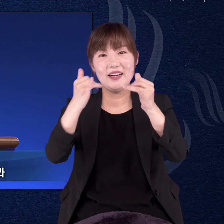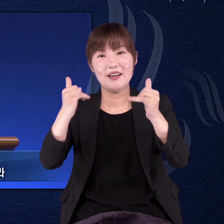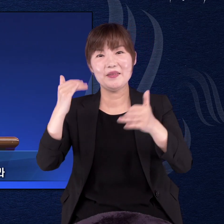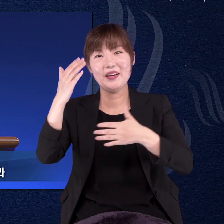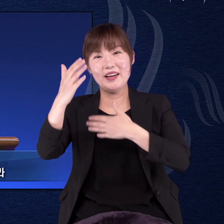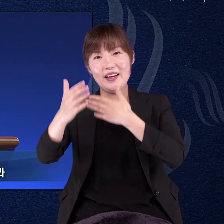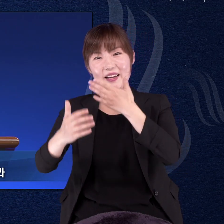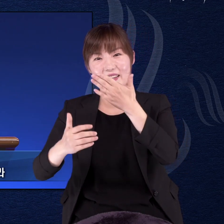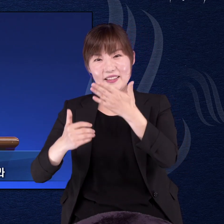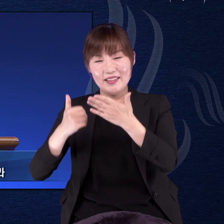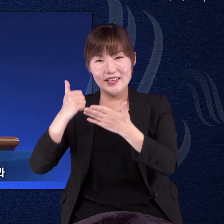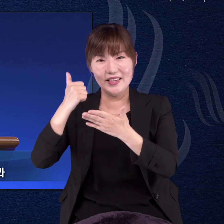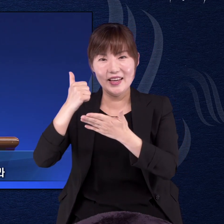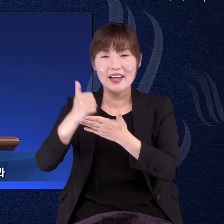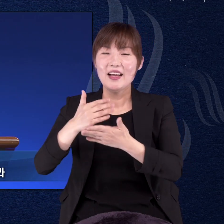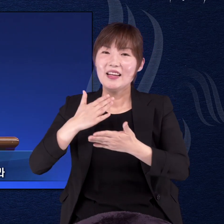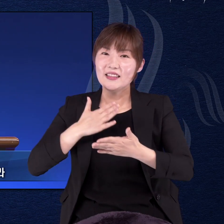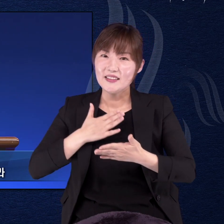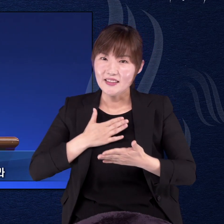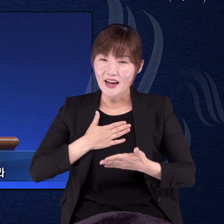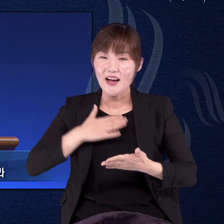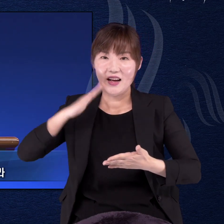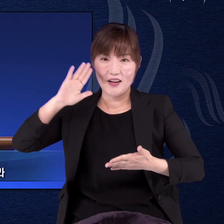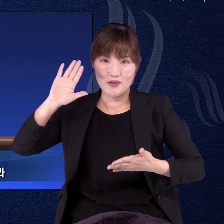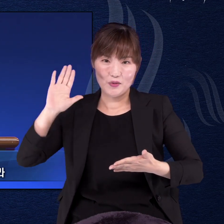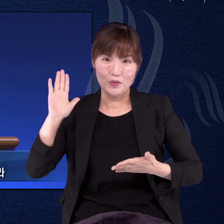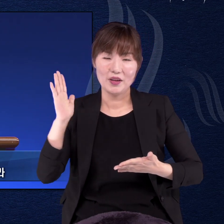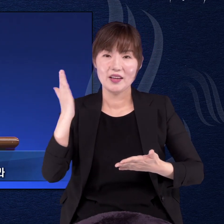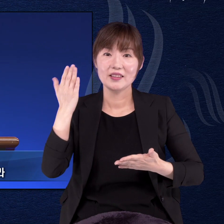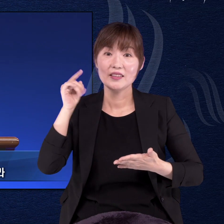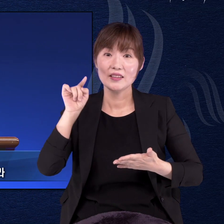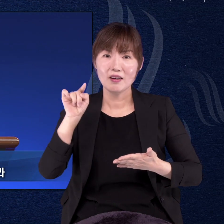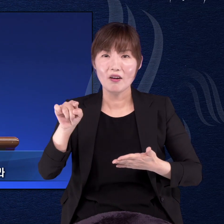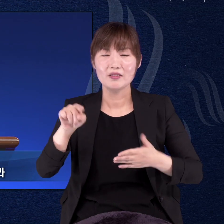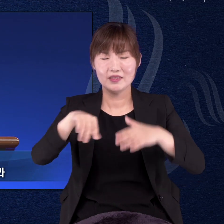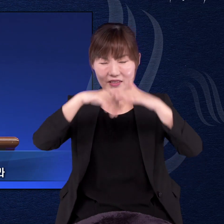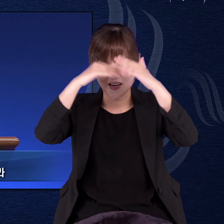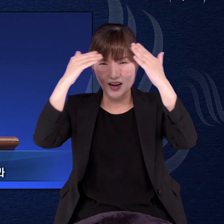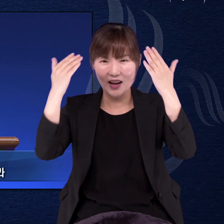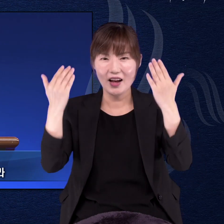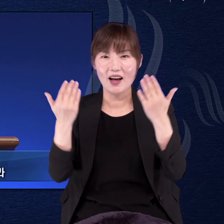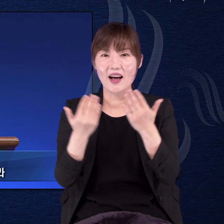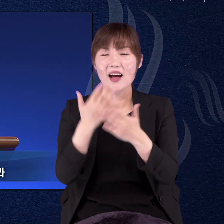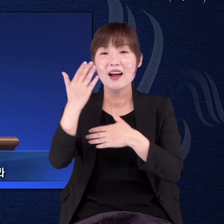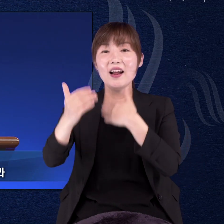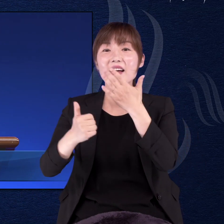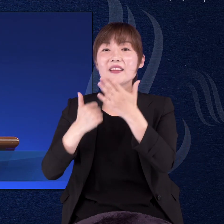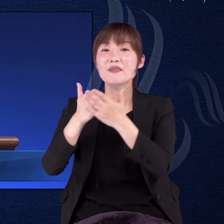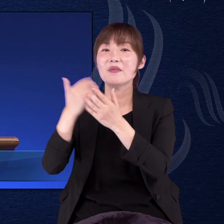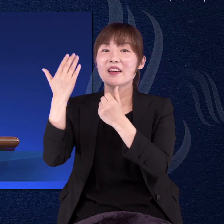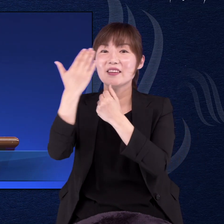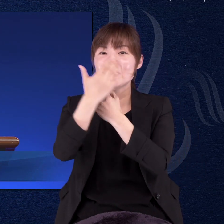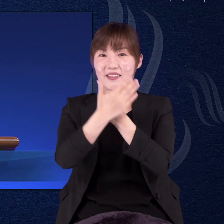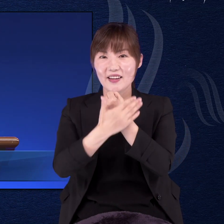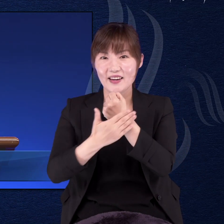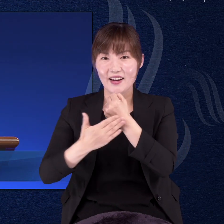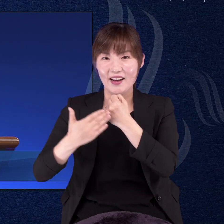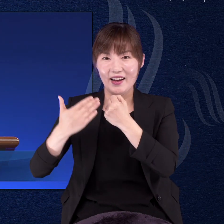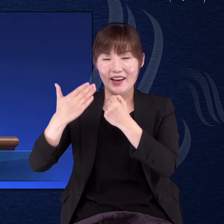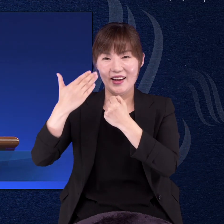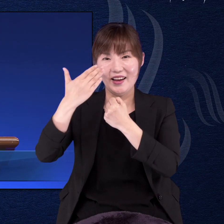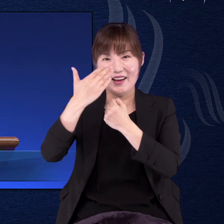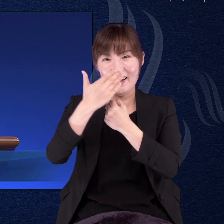하나님, 나의 나 된 것은 다 하나님 은혜라.